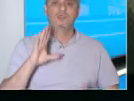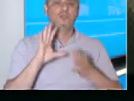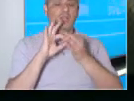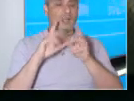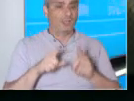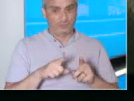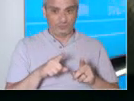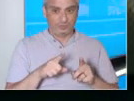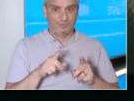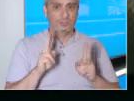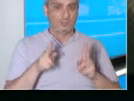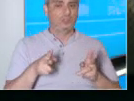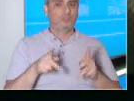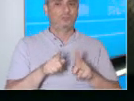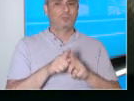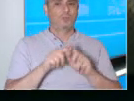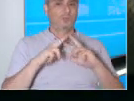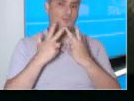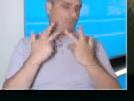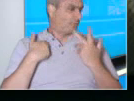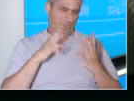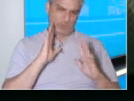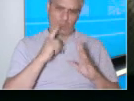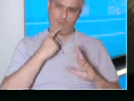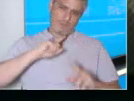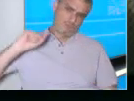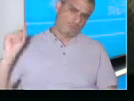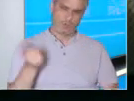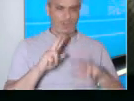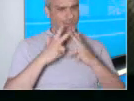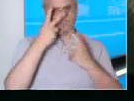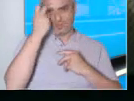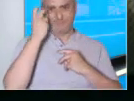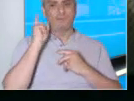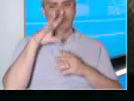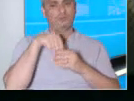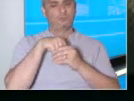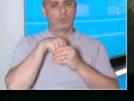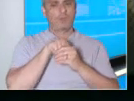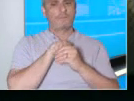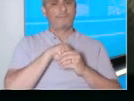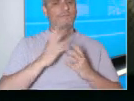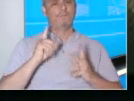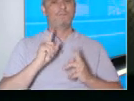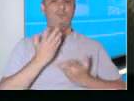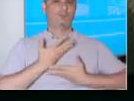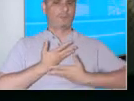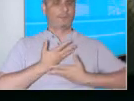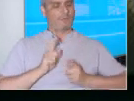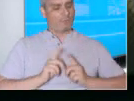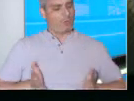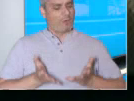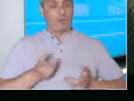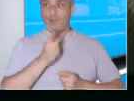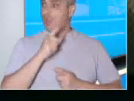מזה שיש איזשהו ציבור, ואני כמובן לא מכליל את כל הציבור הערבי, אבל יש מתוכם מי שמקבלים דווקא דרייב.